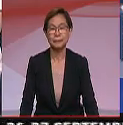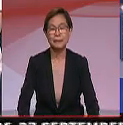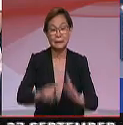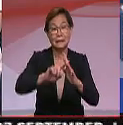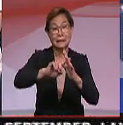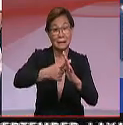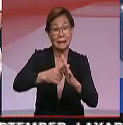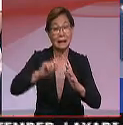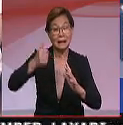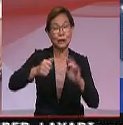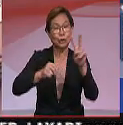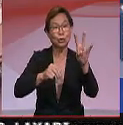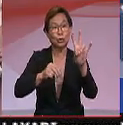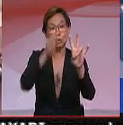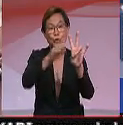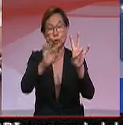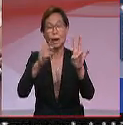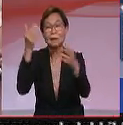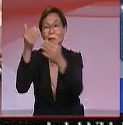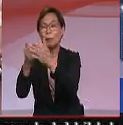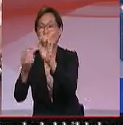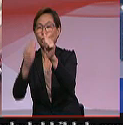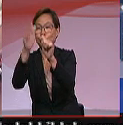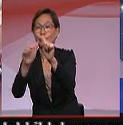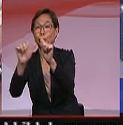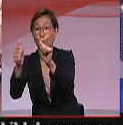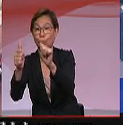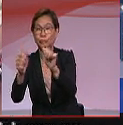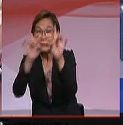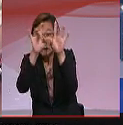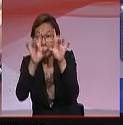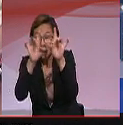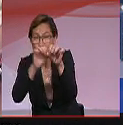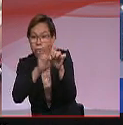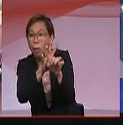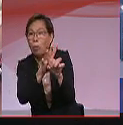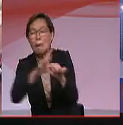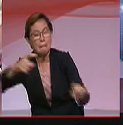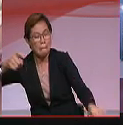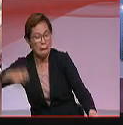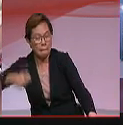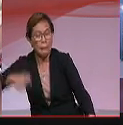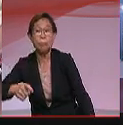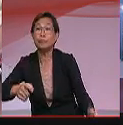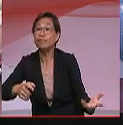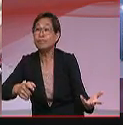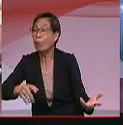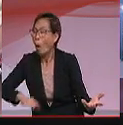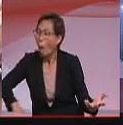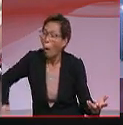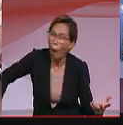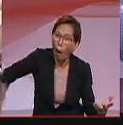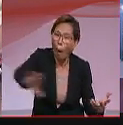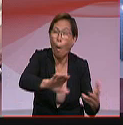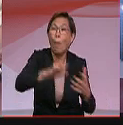Bermula esok 27 September hingga 10 Oktober ini, ujian saringan COVID-19 diwajibkan terhadap semua individu yang tiba